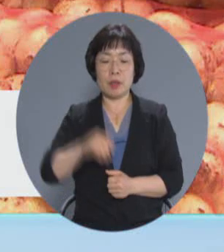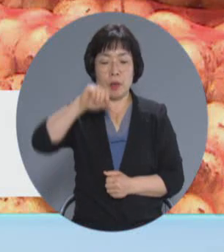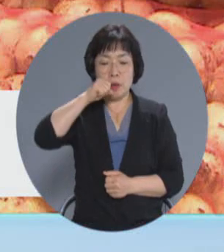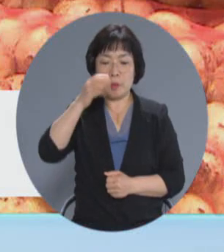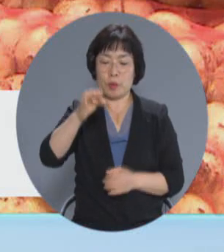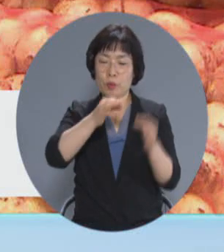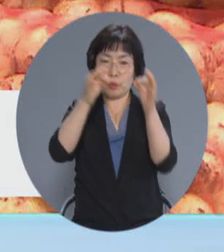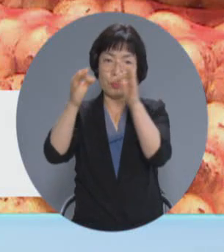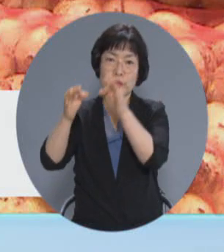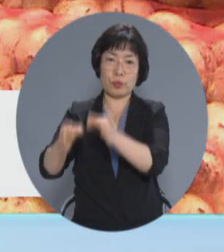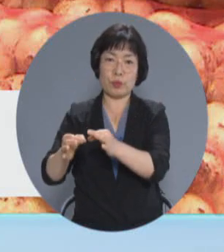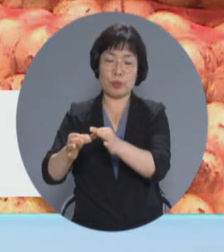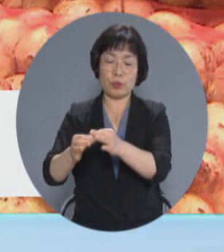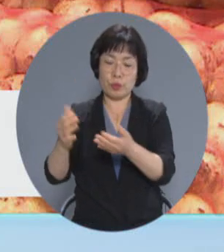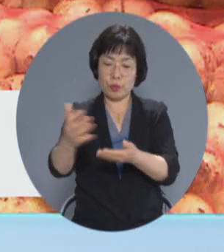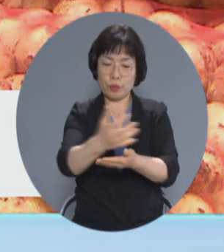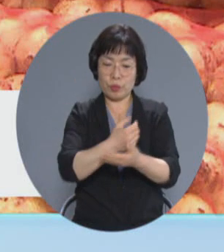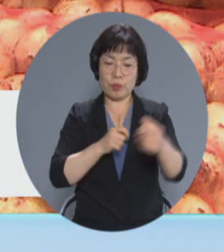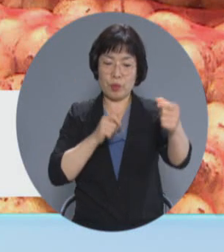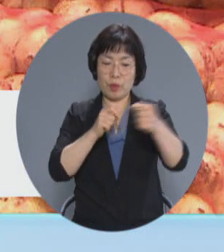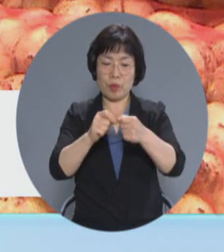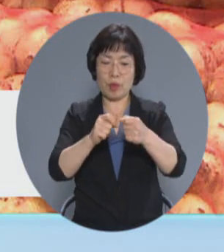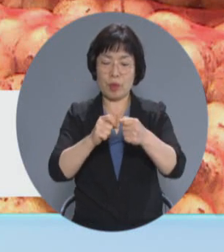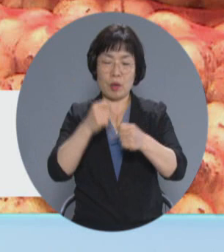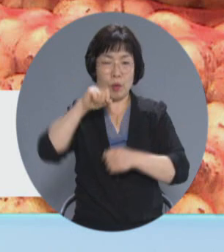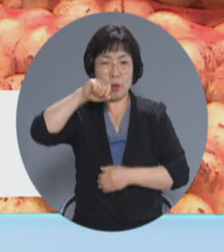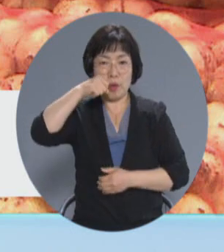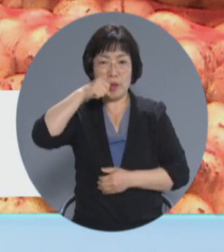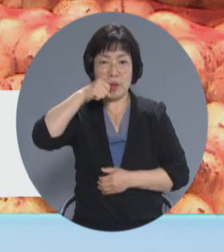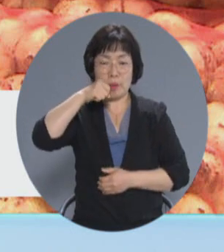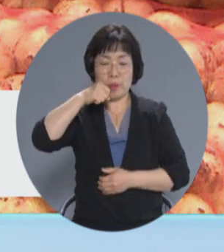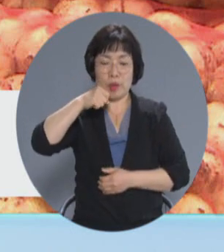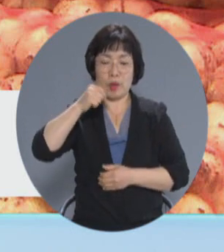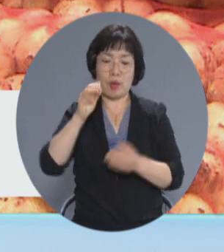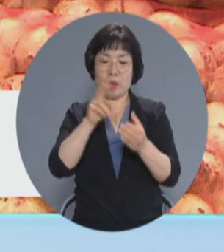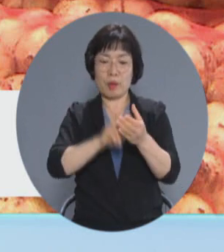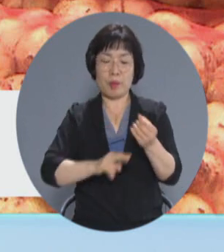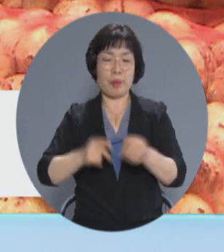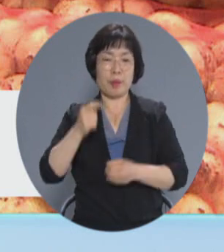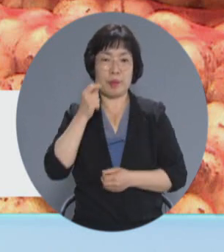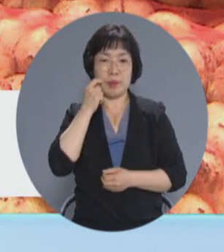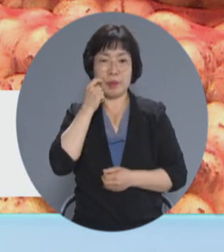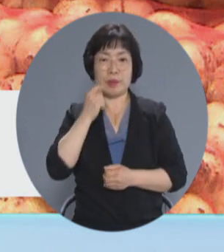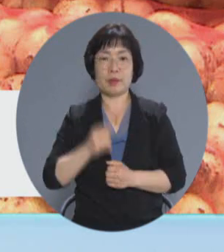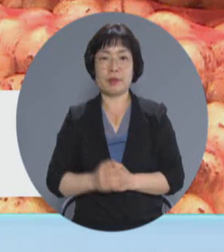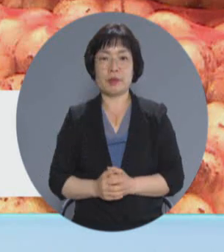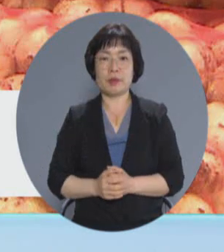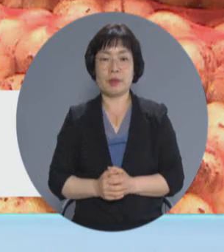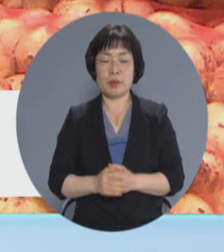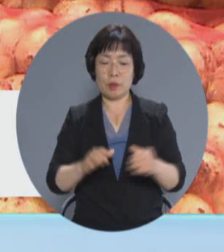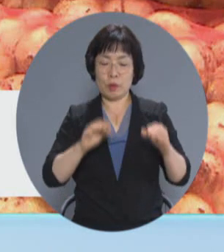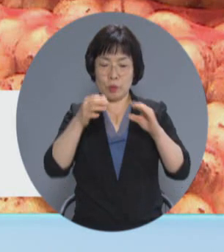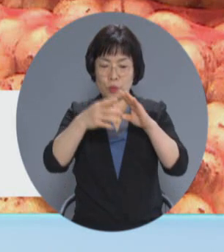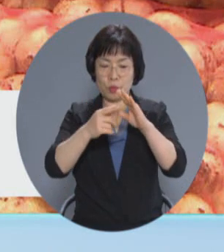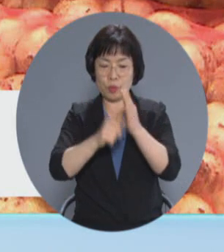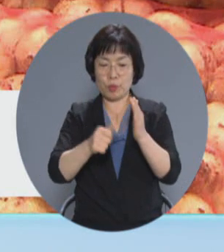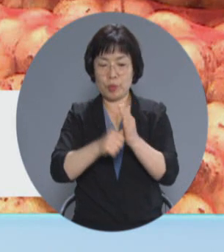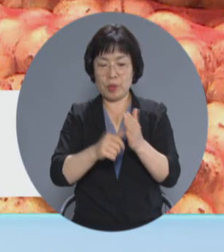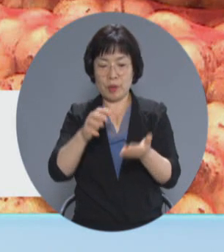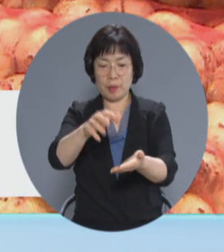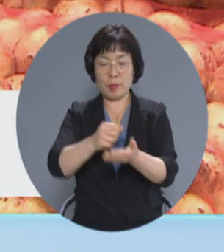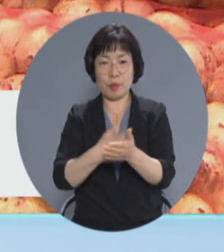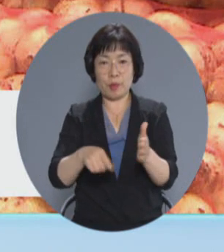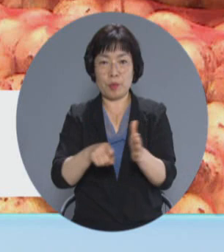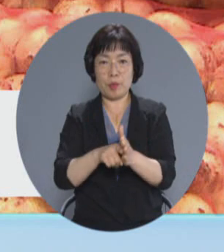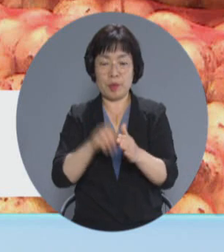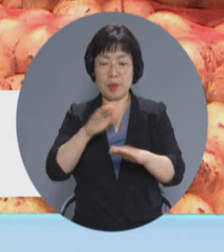양파값이 폭락하면서 수확을 앞둔 조생종 햇 양파들이 출하되지 못하고 있습니다. 생산 원가라도 건지고자